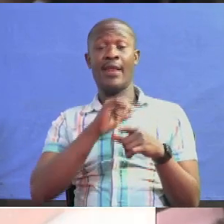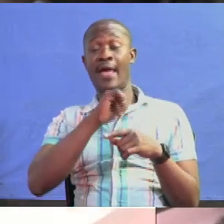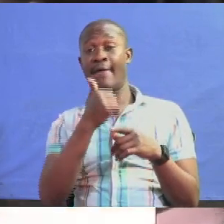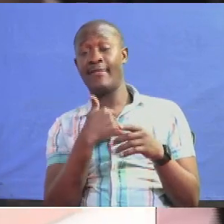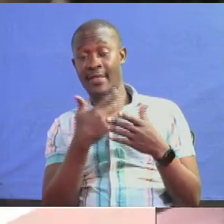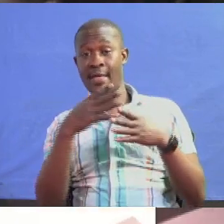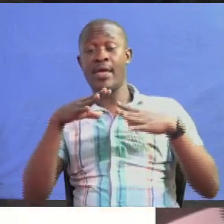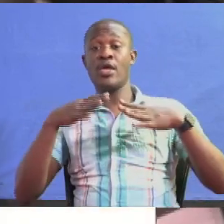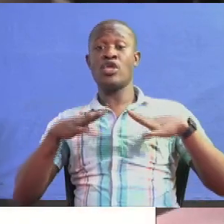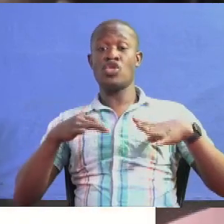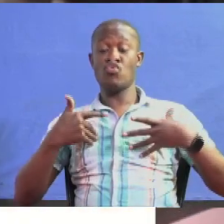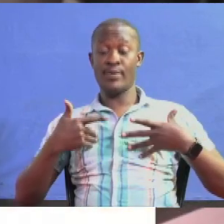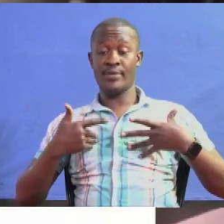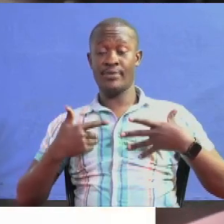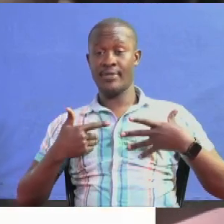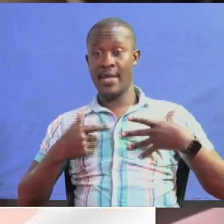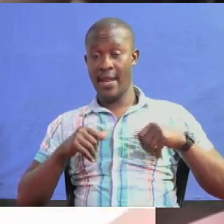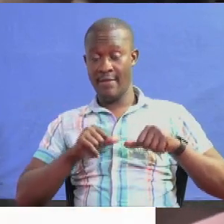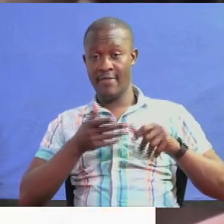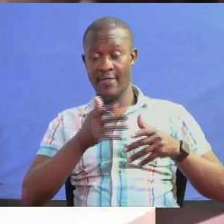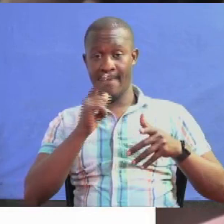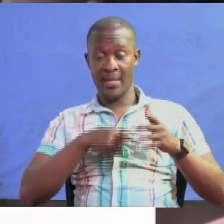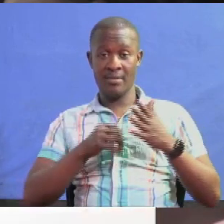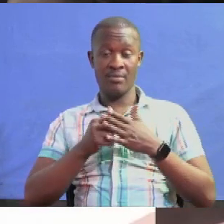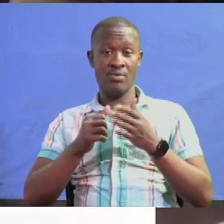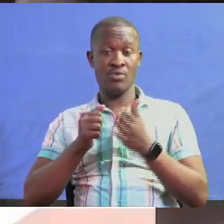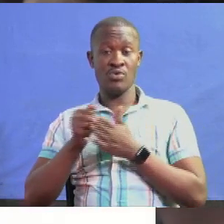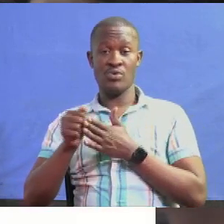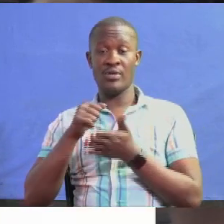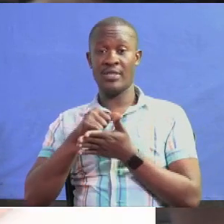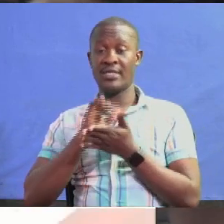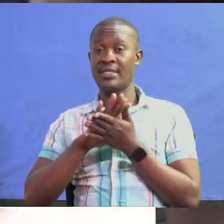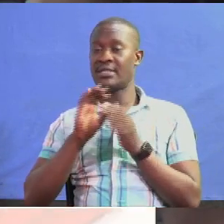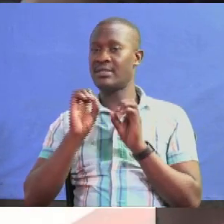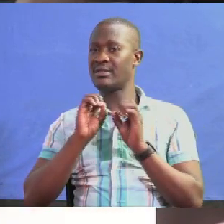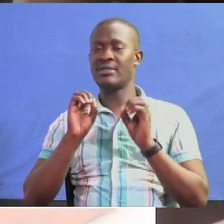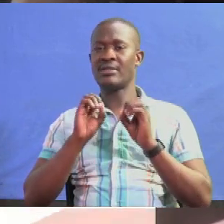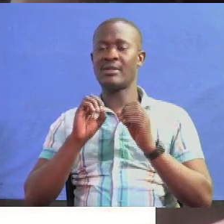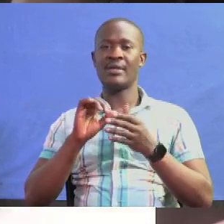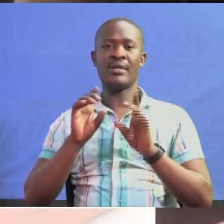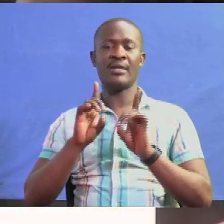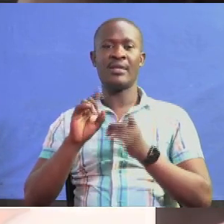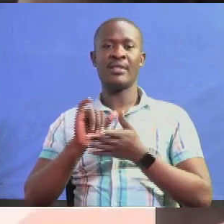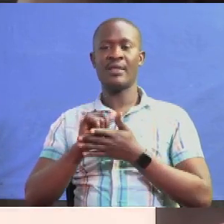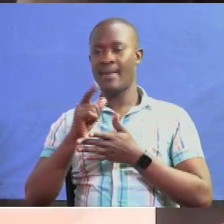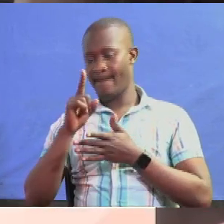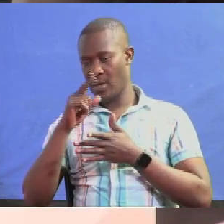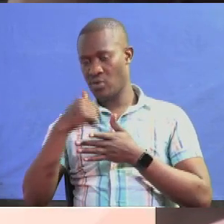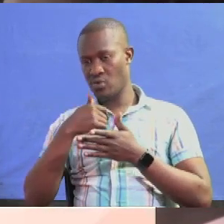any species, living species is also ruined. So it is not done because the